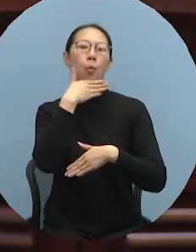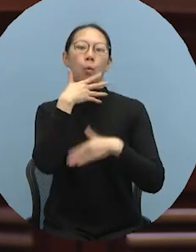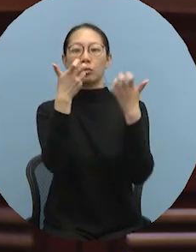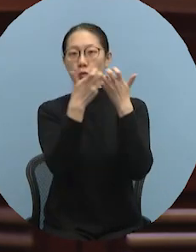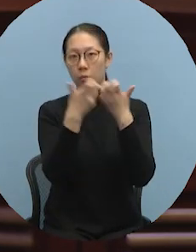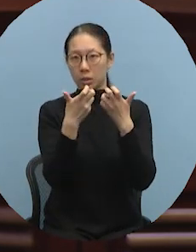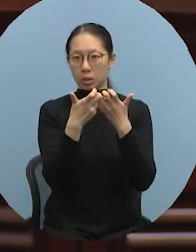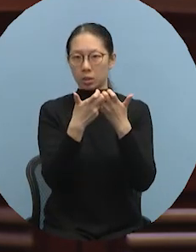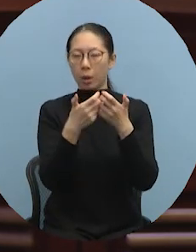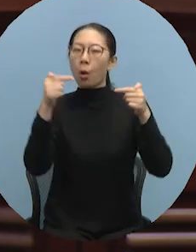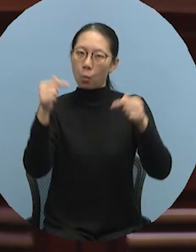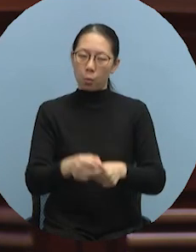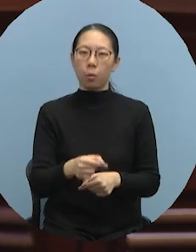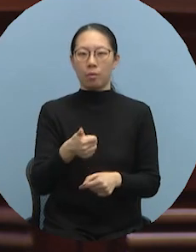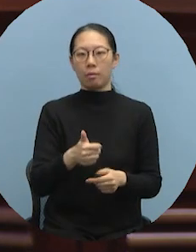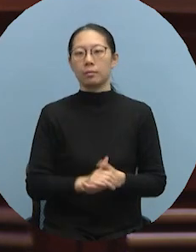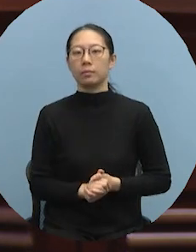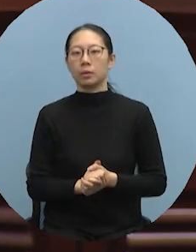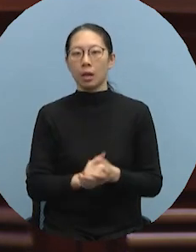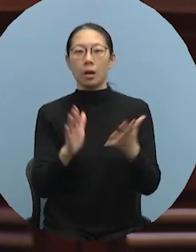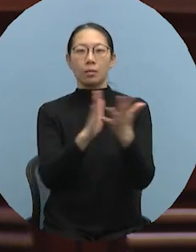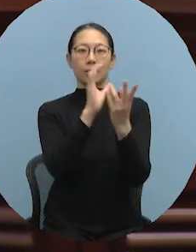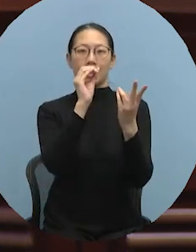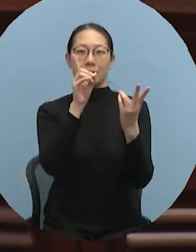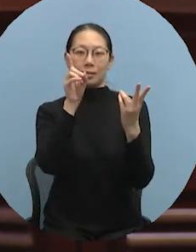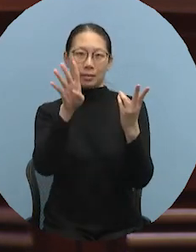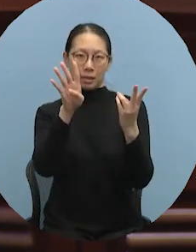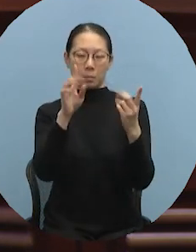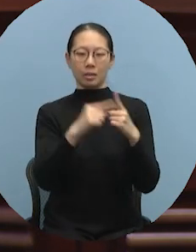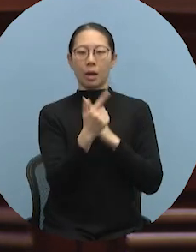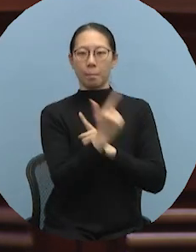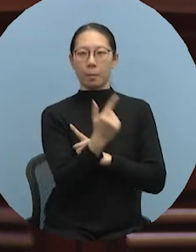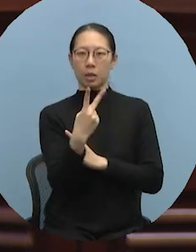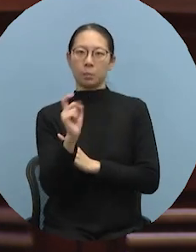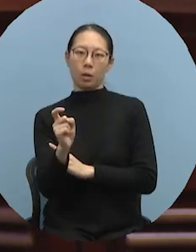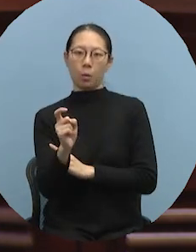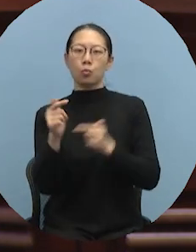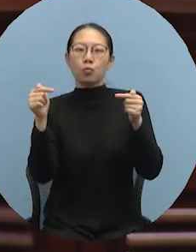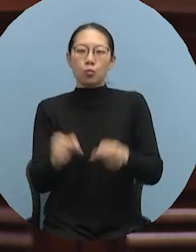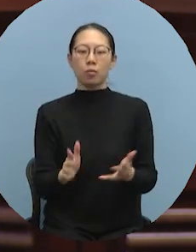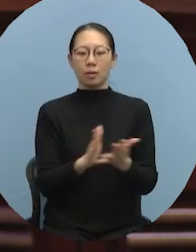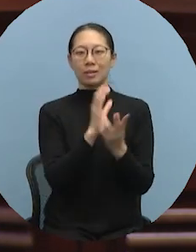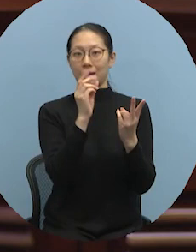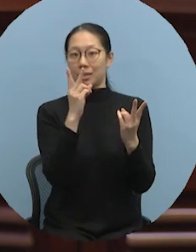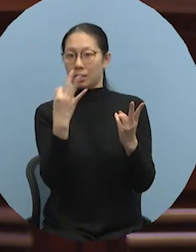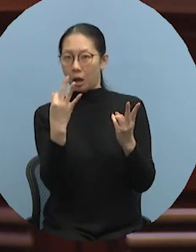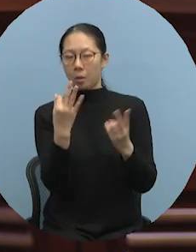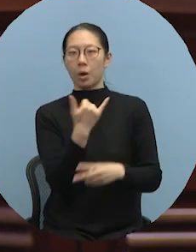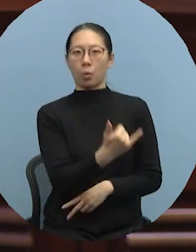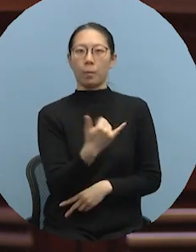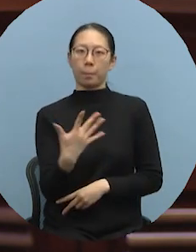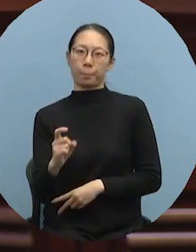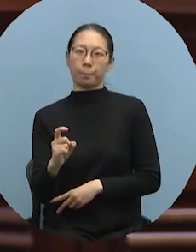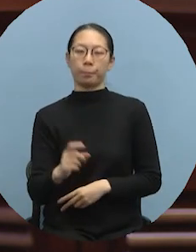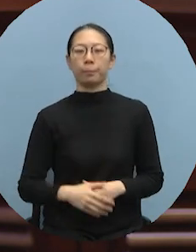整體有所下降，由2014年的829人是減至2023年的